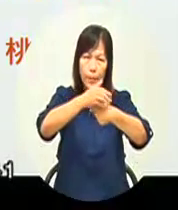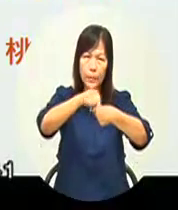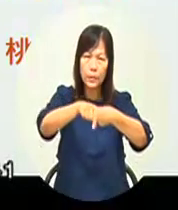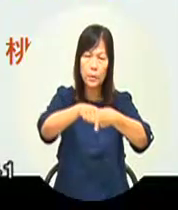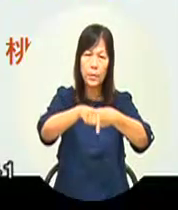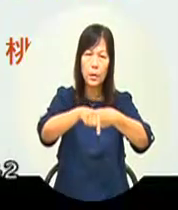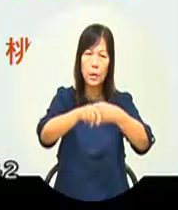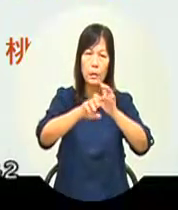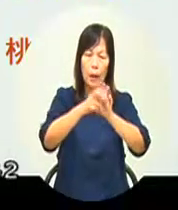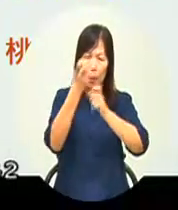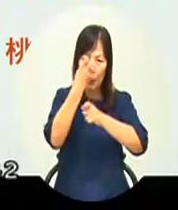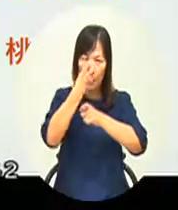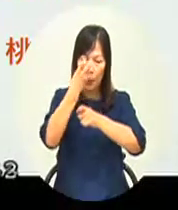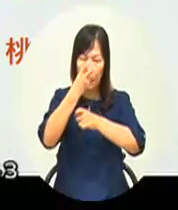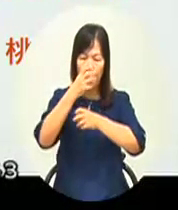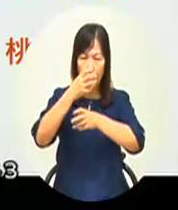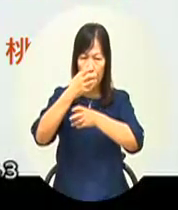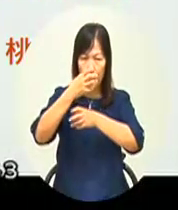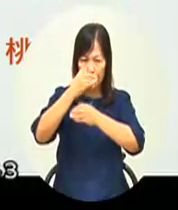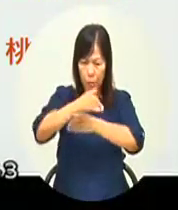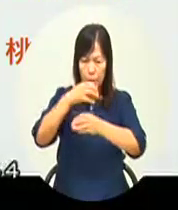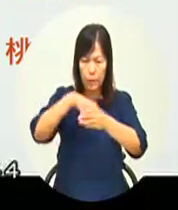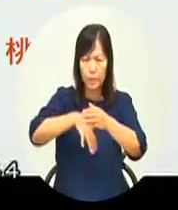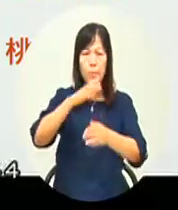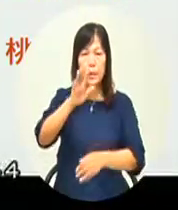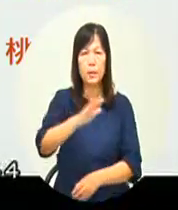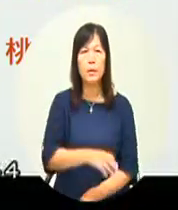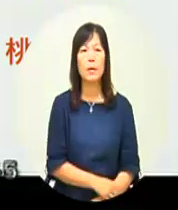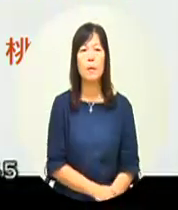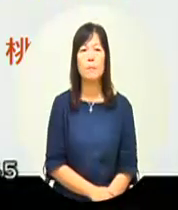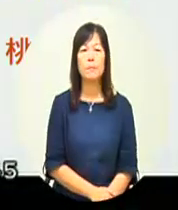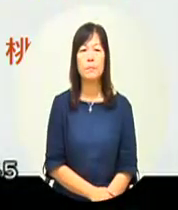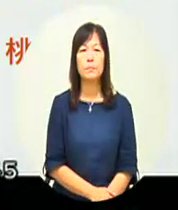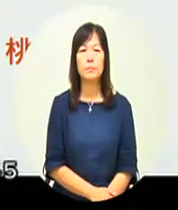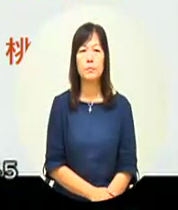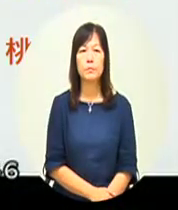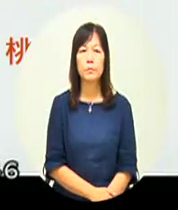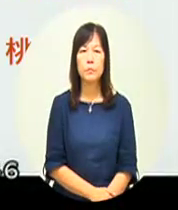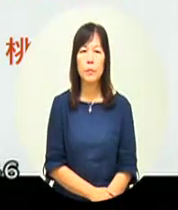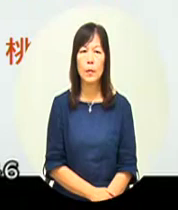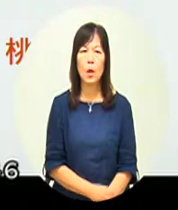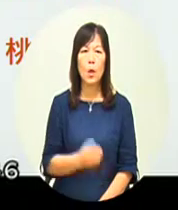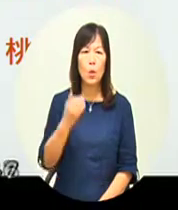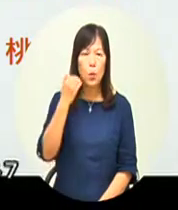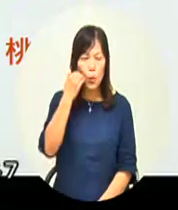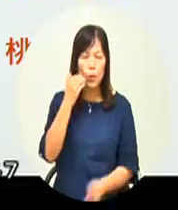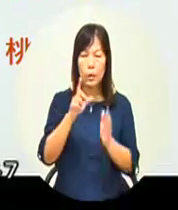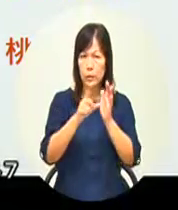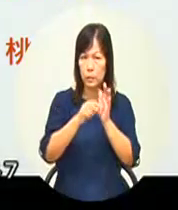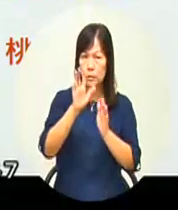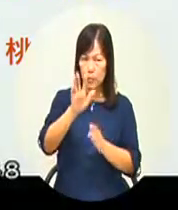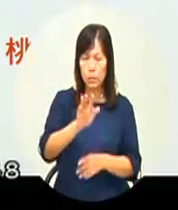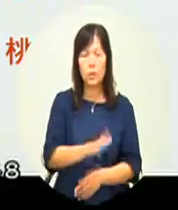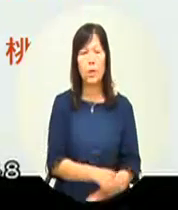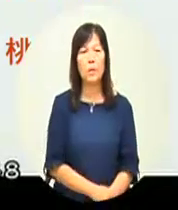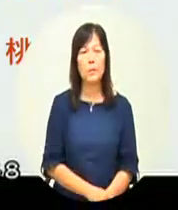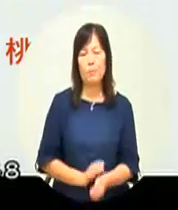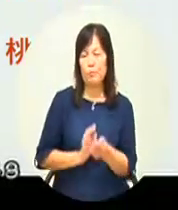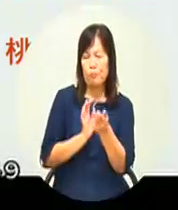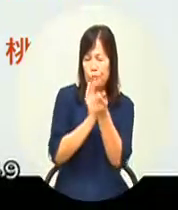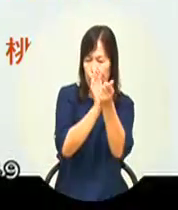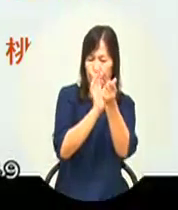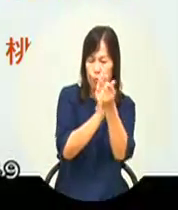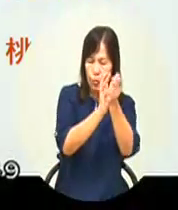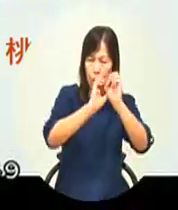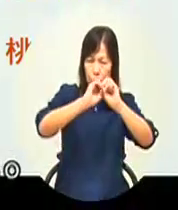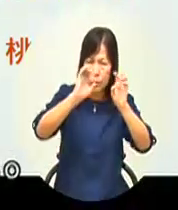在管制区里面。那我相信呐、啊，这个如果有机会来推动这样